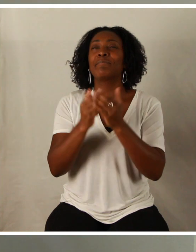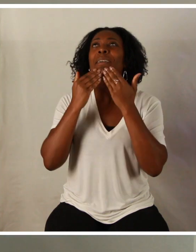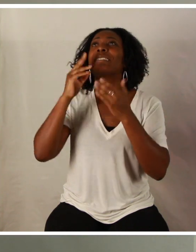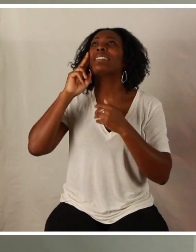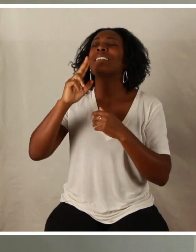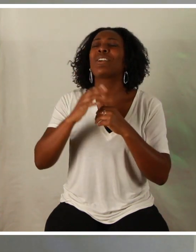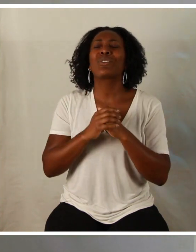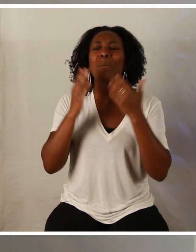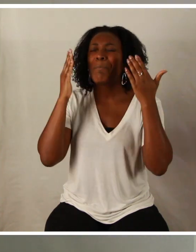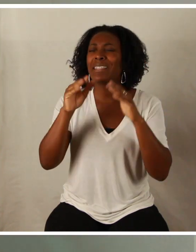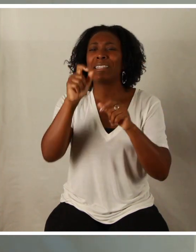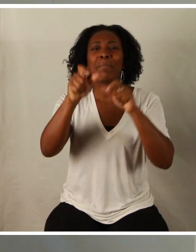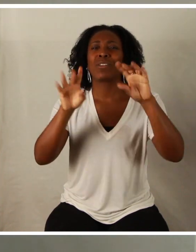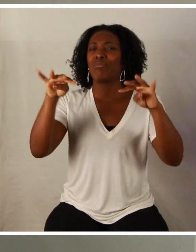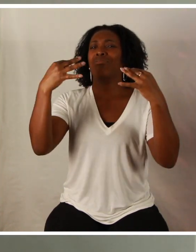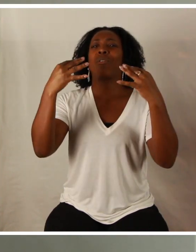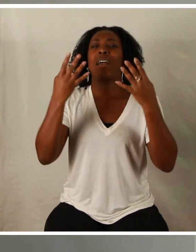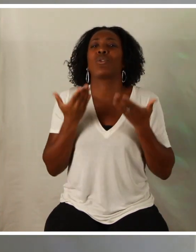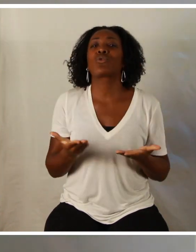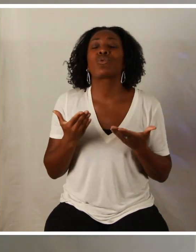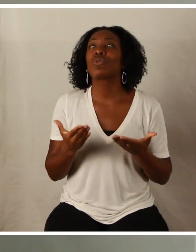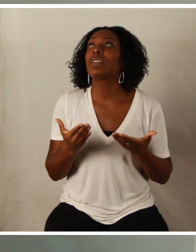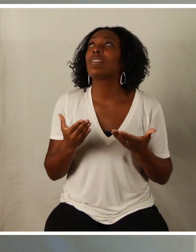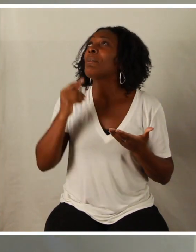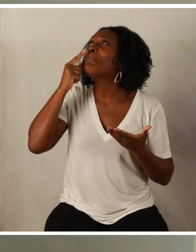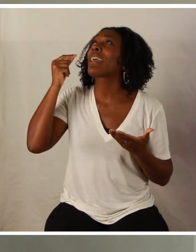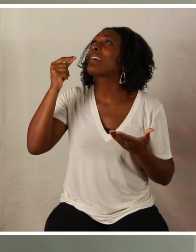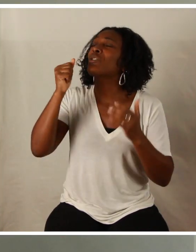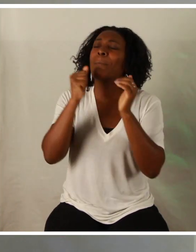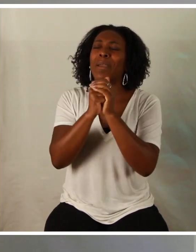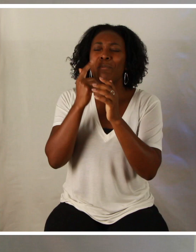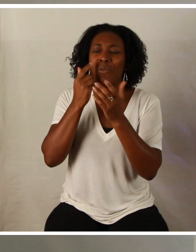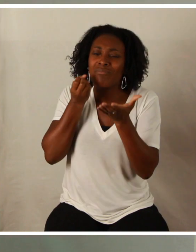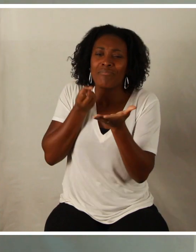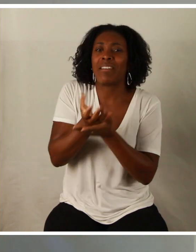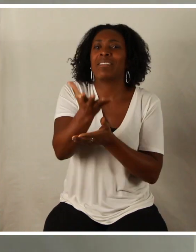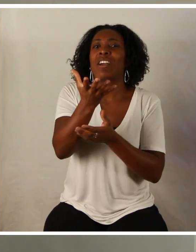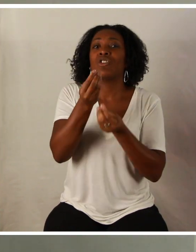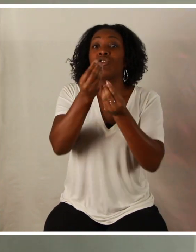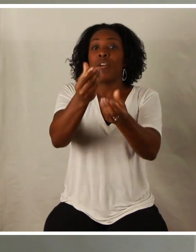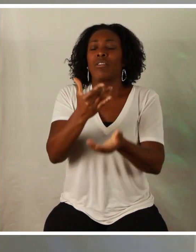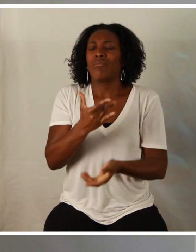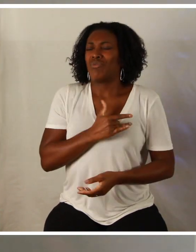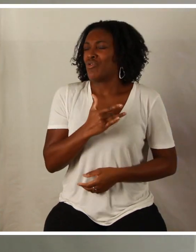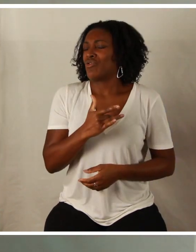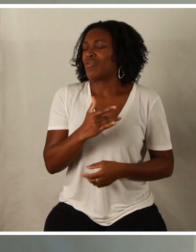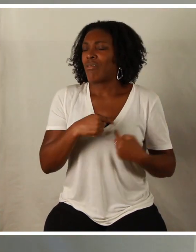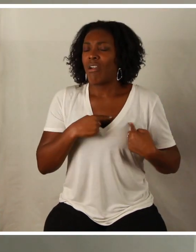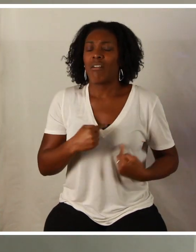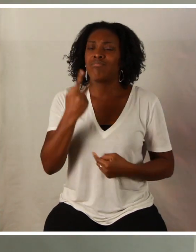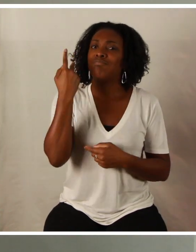Seigneur, je bénis en ton nom tous ceux qui nous écoutent aujourd'hui. Et je prie, Père, pour que cette parole qui a été dite vienne faire écho dans leur